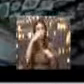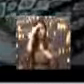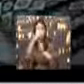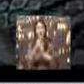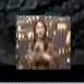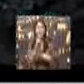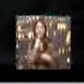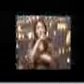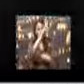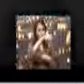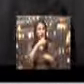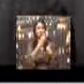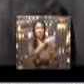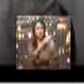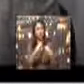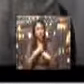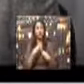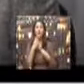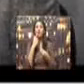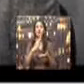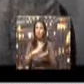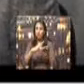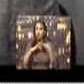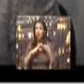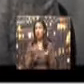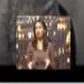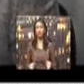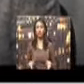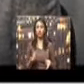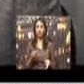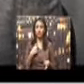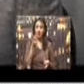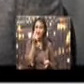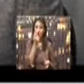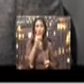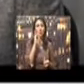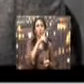تشتري ادويه، احنا طالبينها، تعالى اشتريها، بحيث تبقى انت برضه حاسس